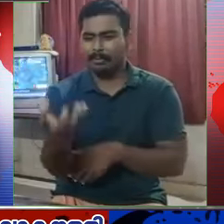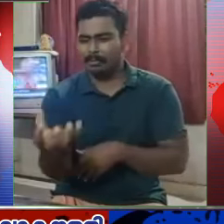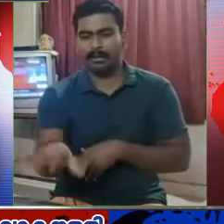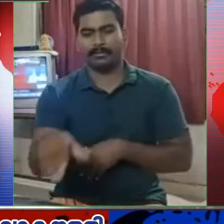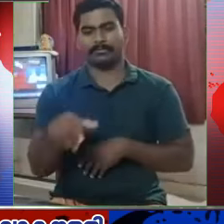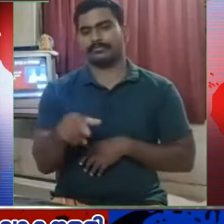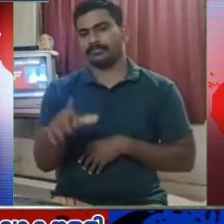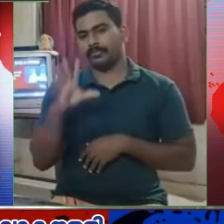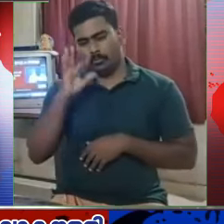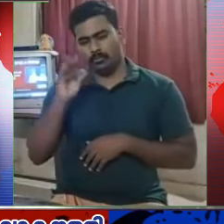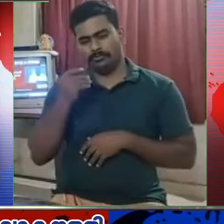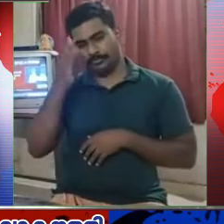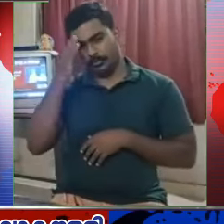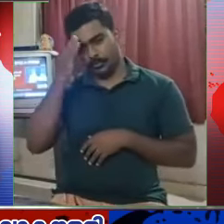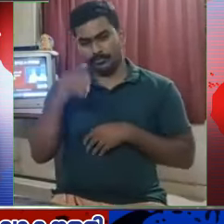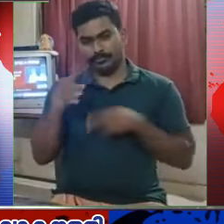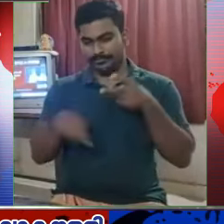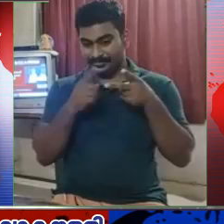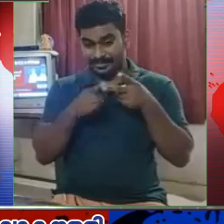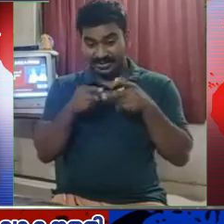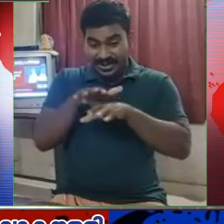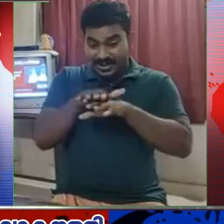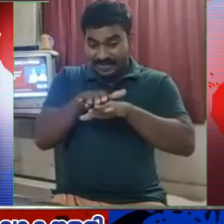നമ്മുടെ സംസ്ഥാനത്ത്